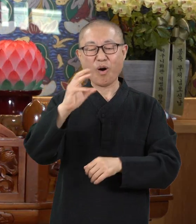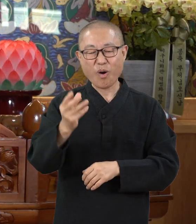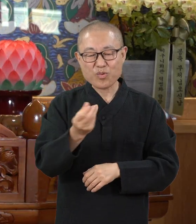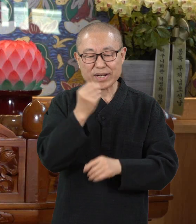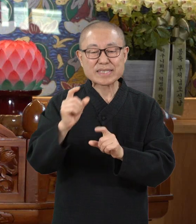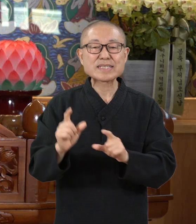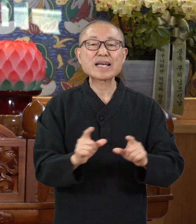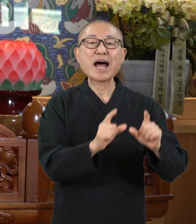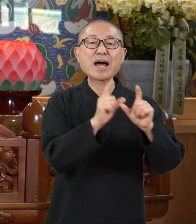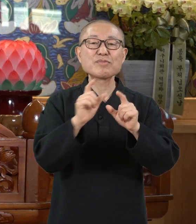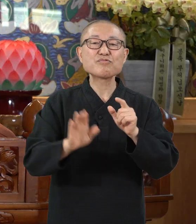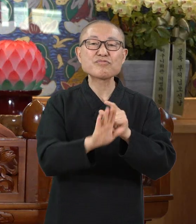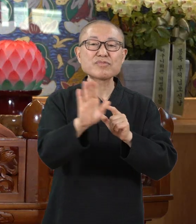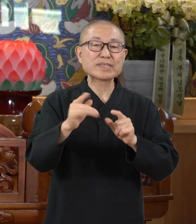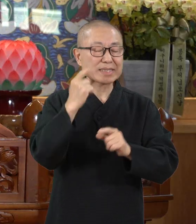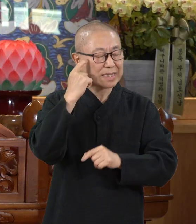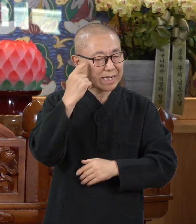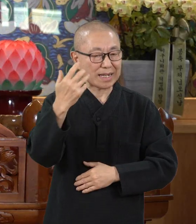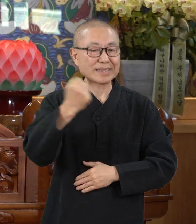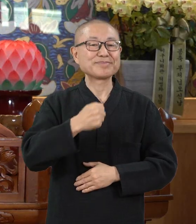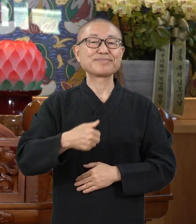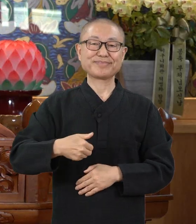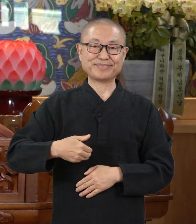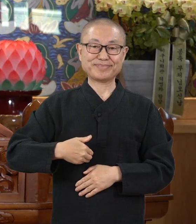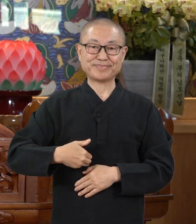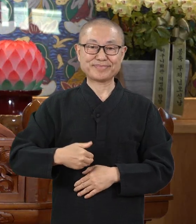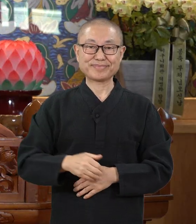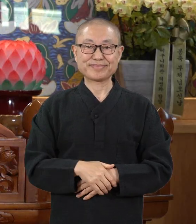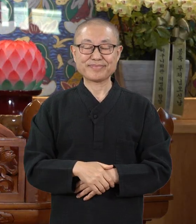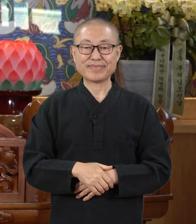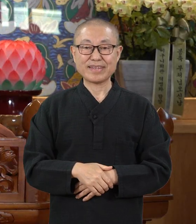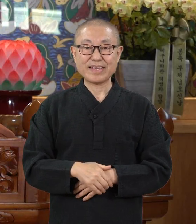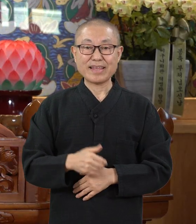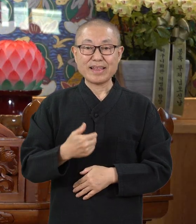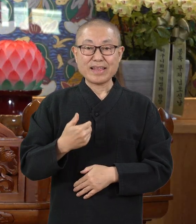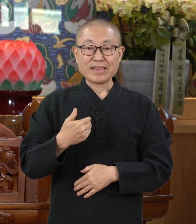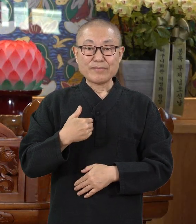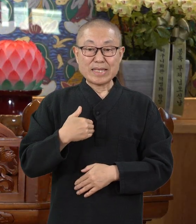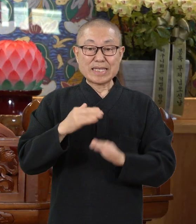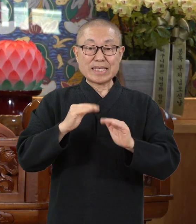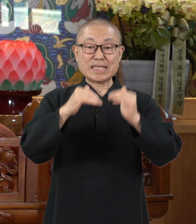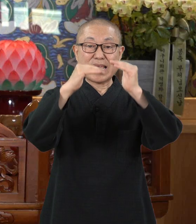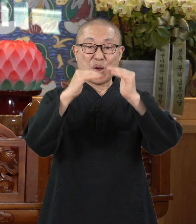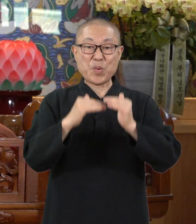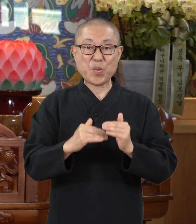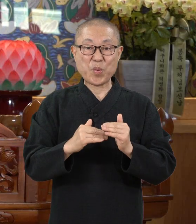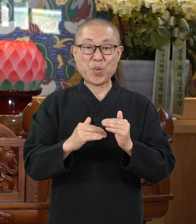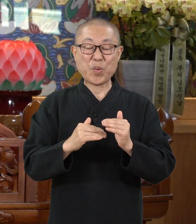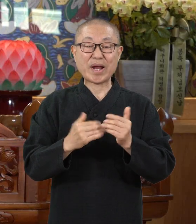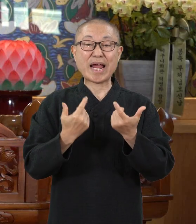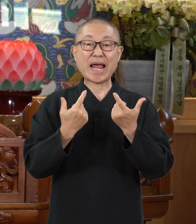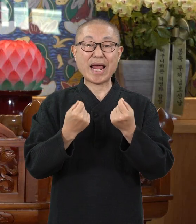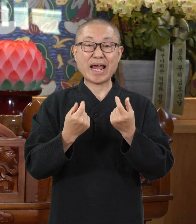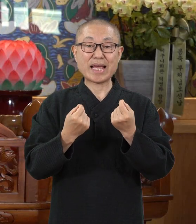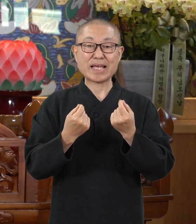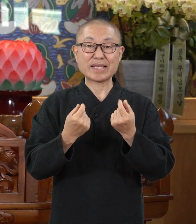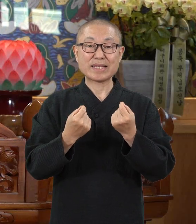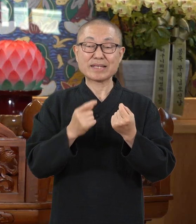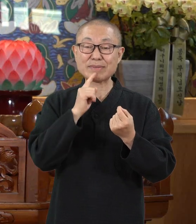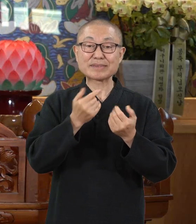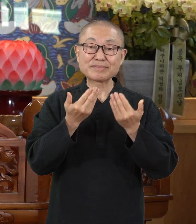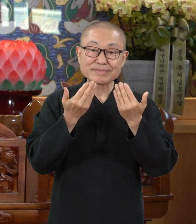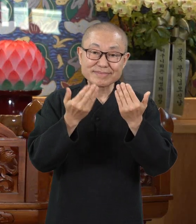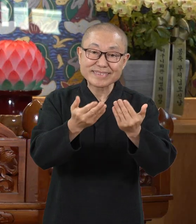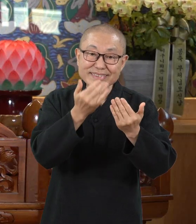거룩한 삶을 우리는 추구해야 된다. 그래서 저는 이 장에서 그런 말씀을